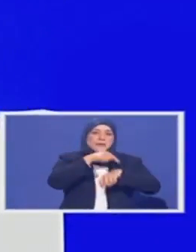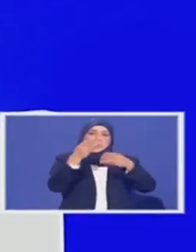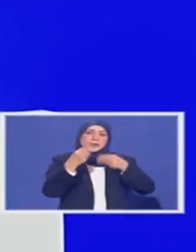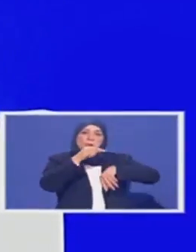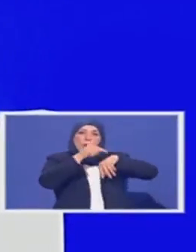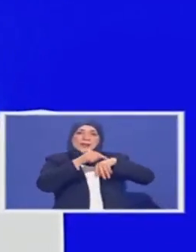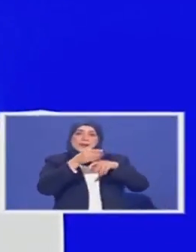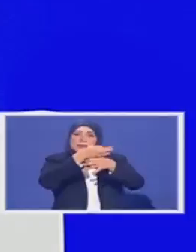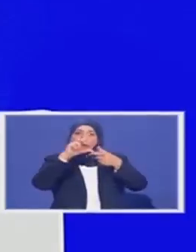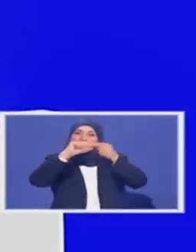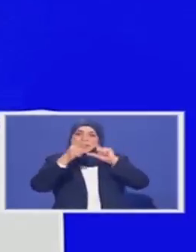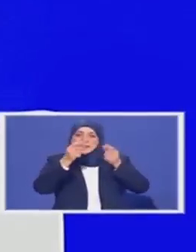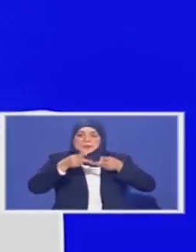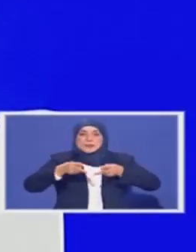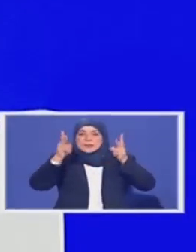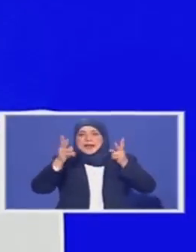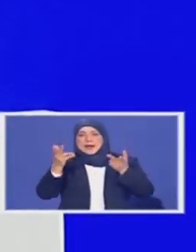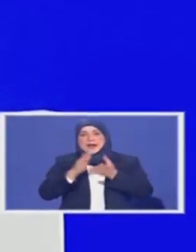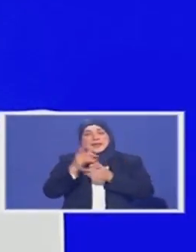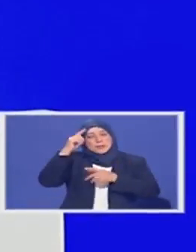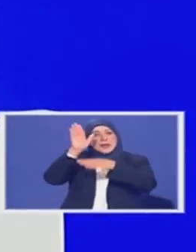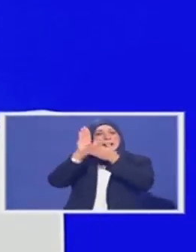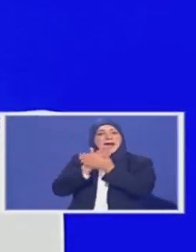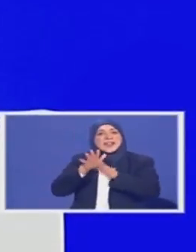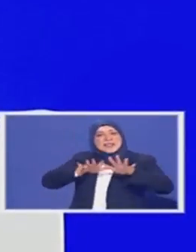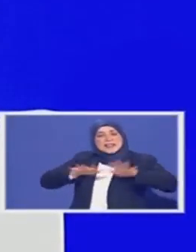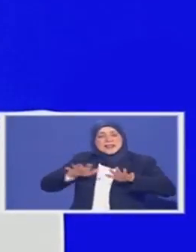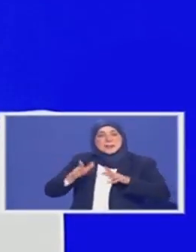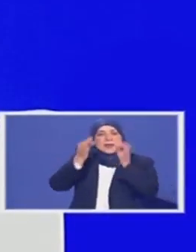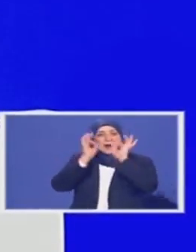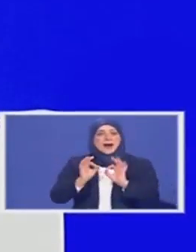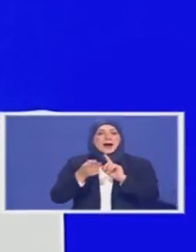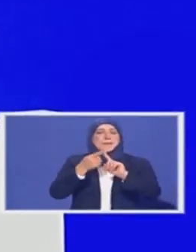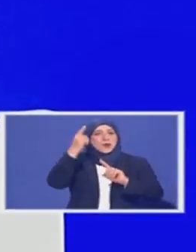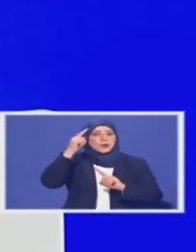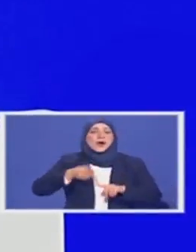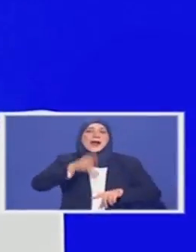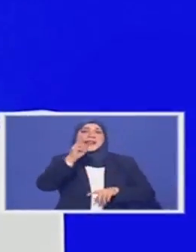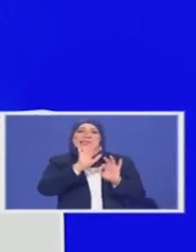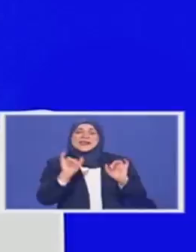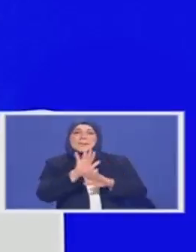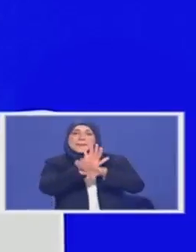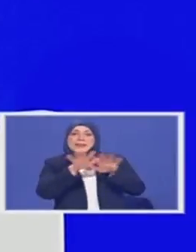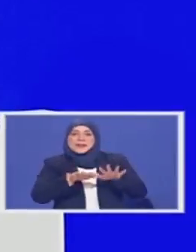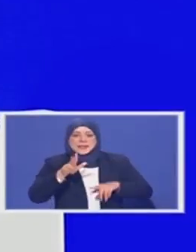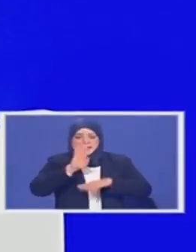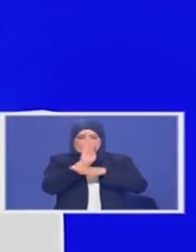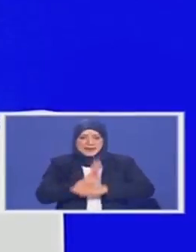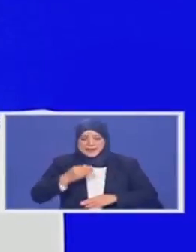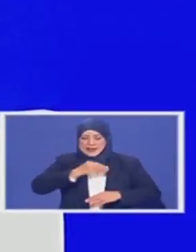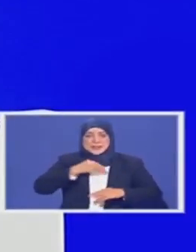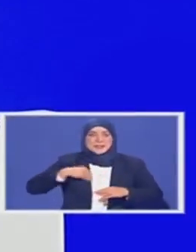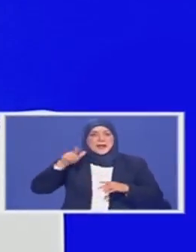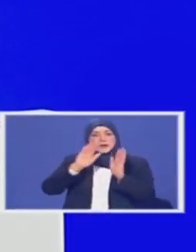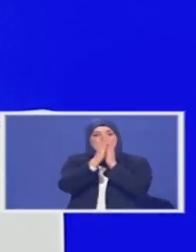في معناها للتدابير اللازمة. التدابير الصحية اللي هي موجودة حسب كراس